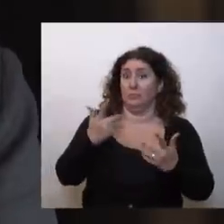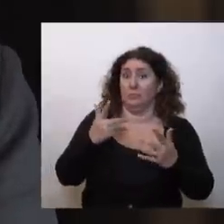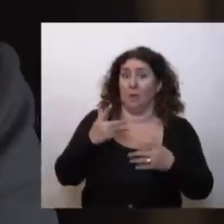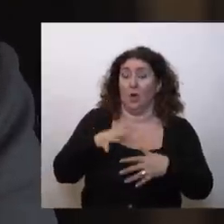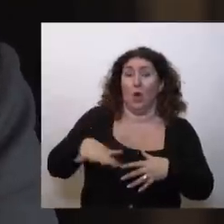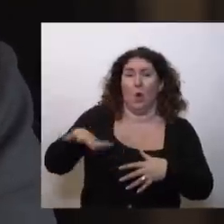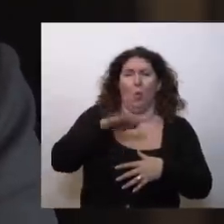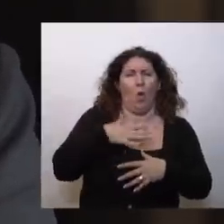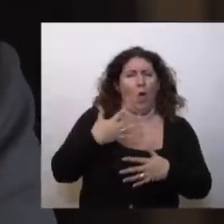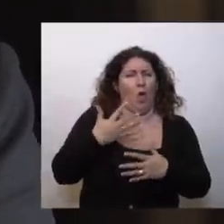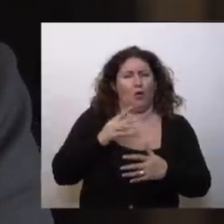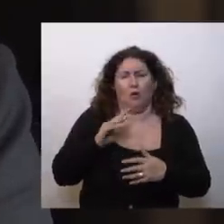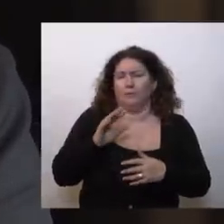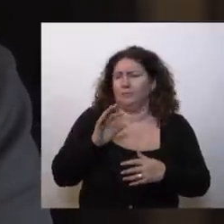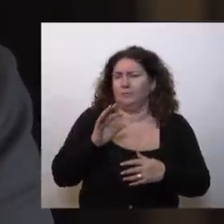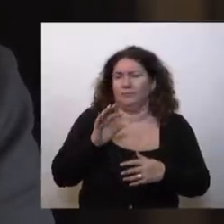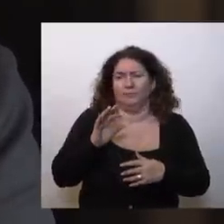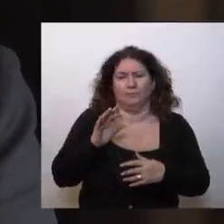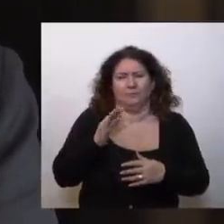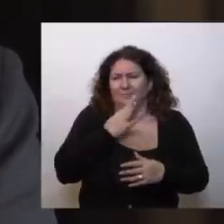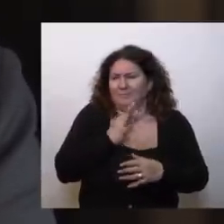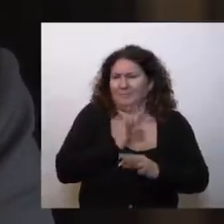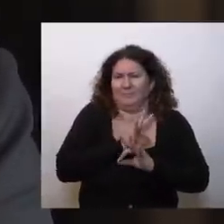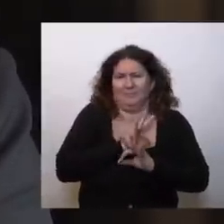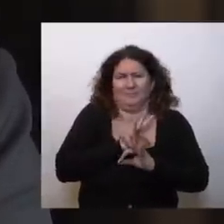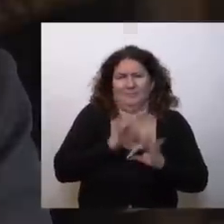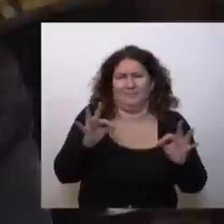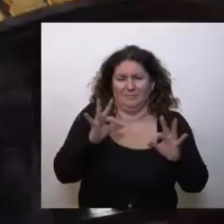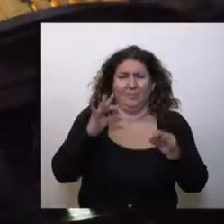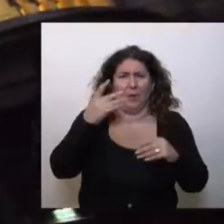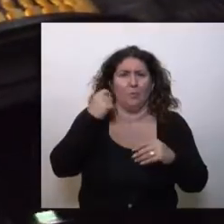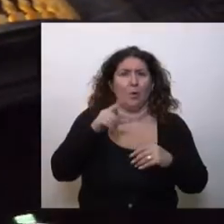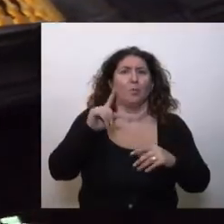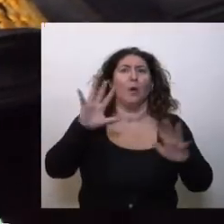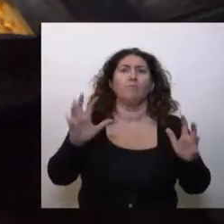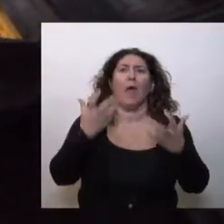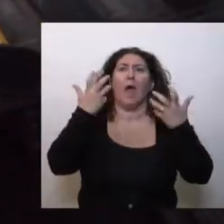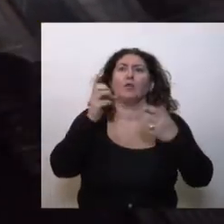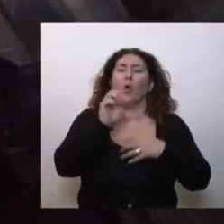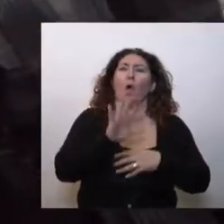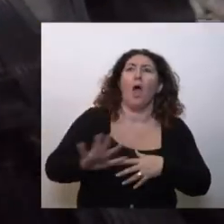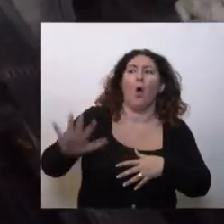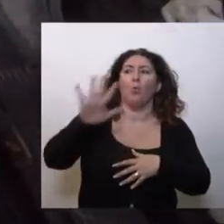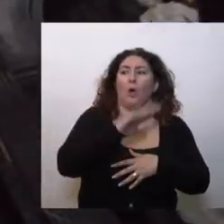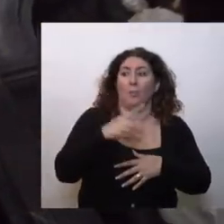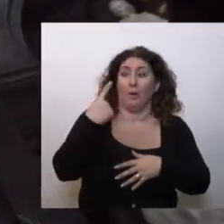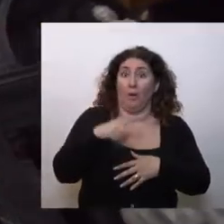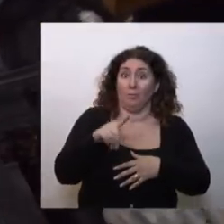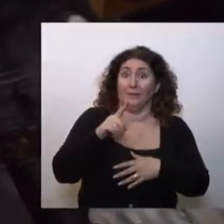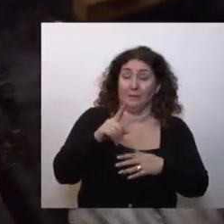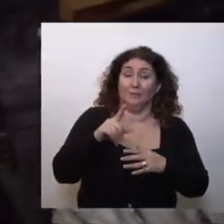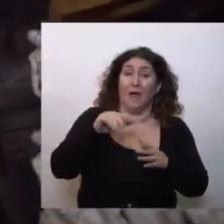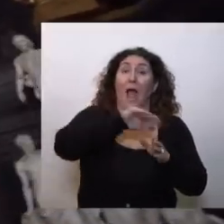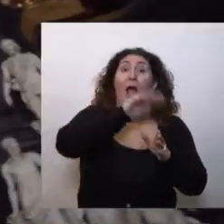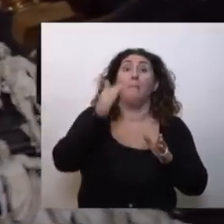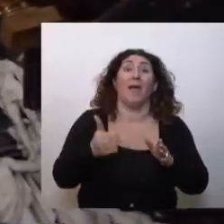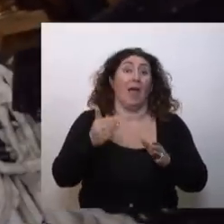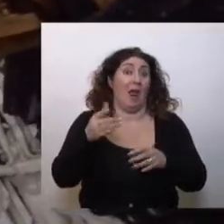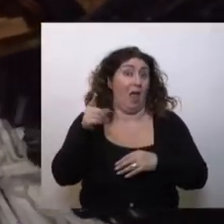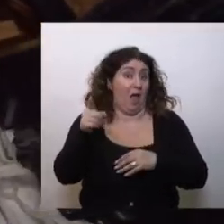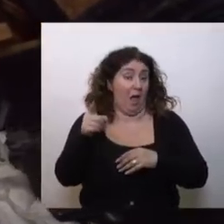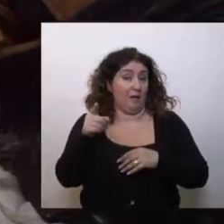straordinario, uno dei luoghi eminenti del barocco europeo, la Cappella della Sindone. Un capolavoro che è,